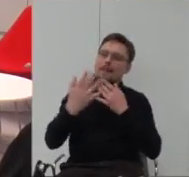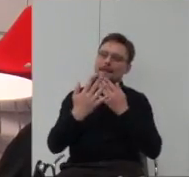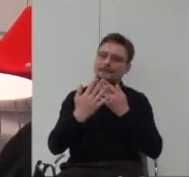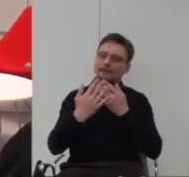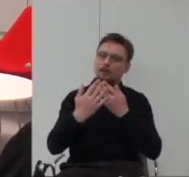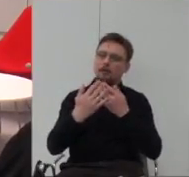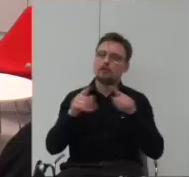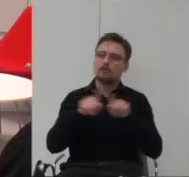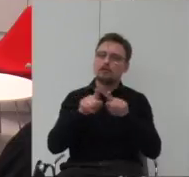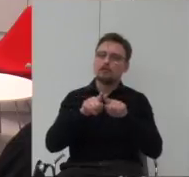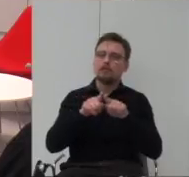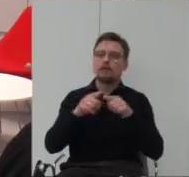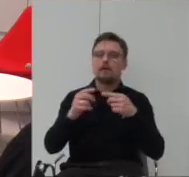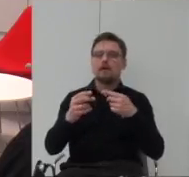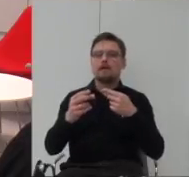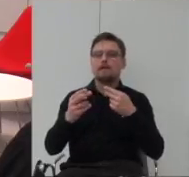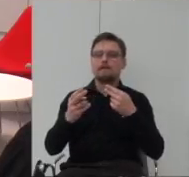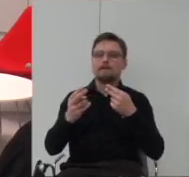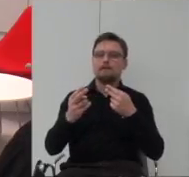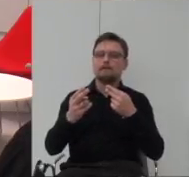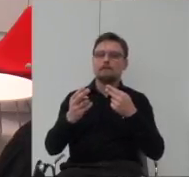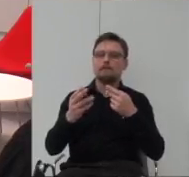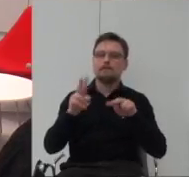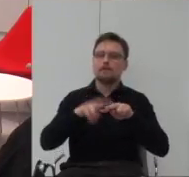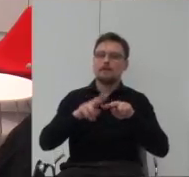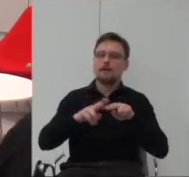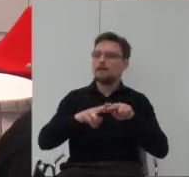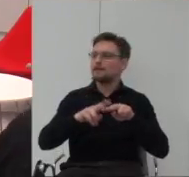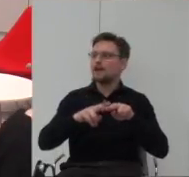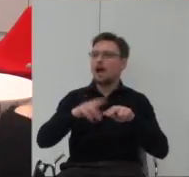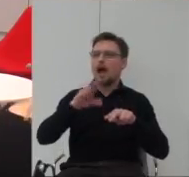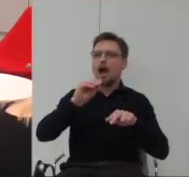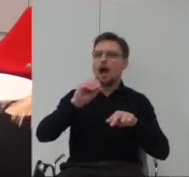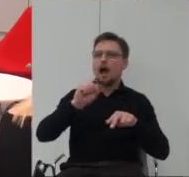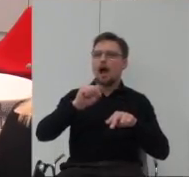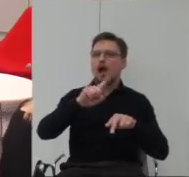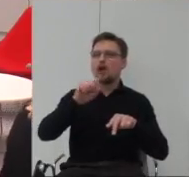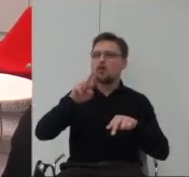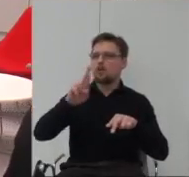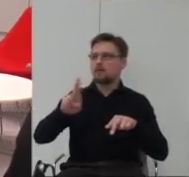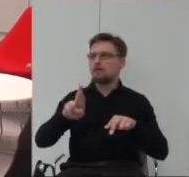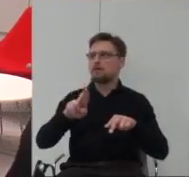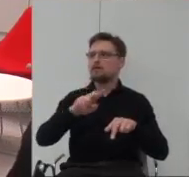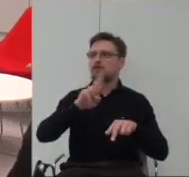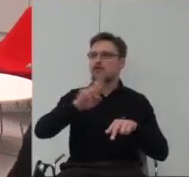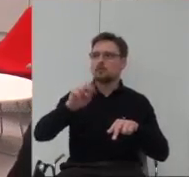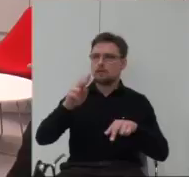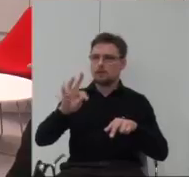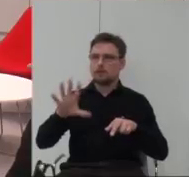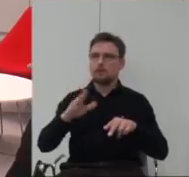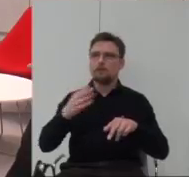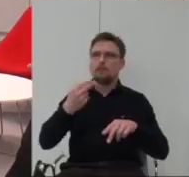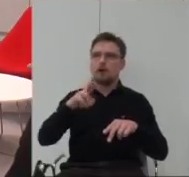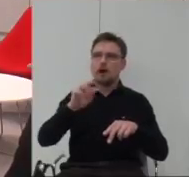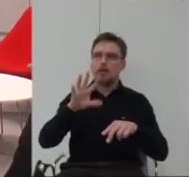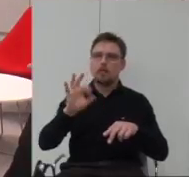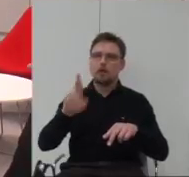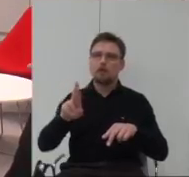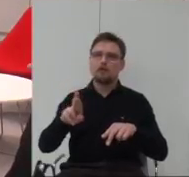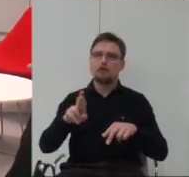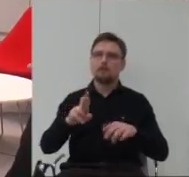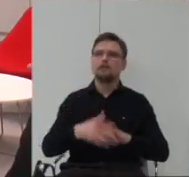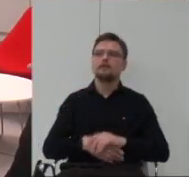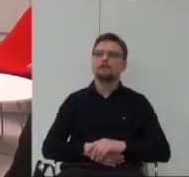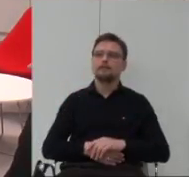2030 Miasta Stołecznego Warszawy. Oprócz tego Fundacja Blisko oraz Fundacja Elewacja, wydawca kwartalnika Rzut. Naszymi